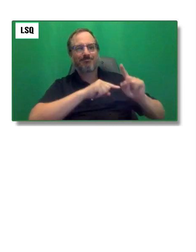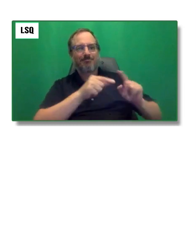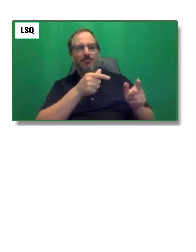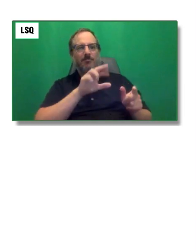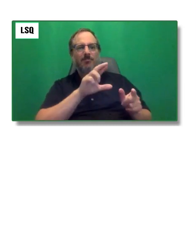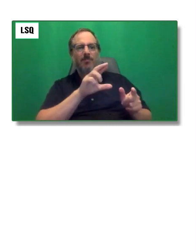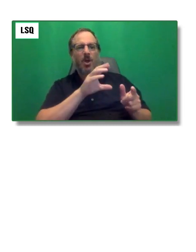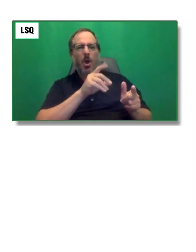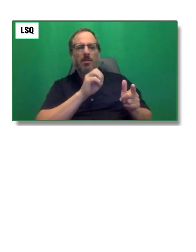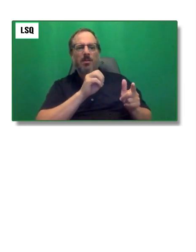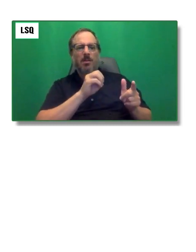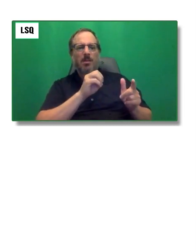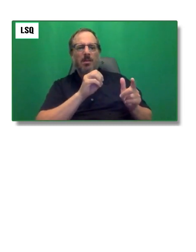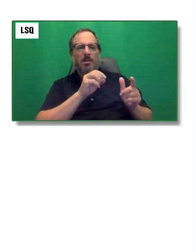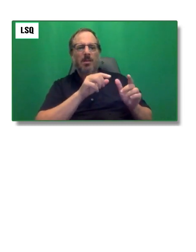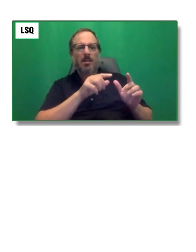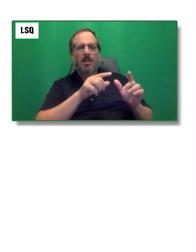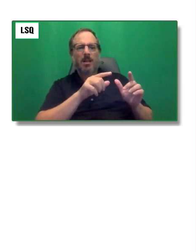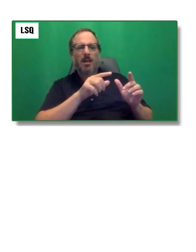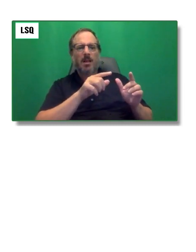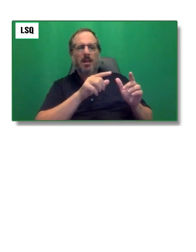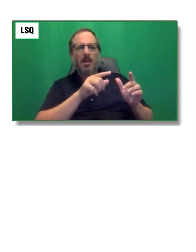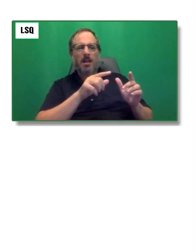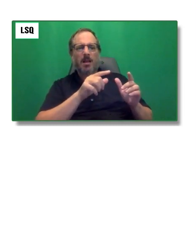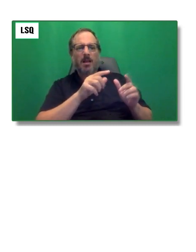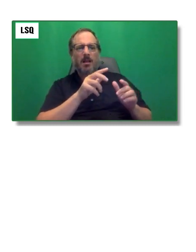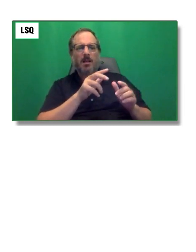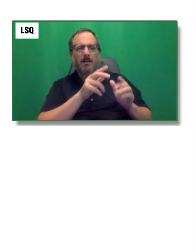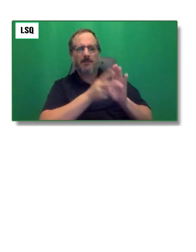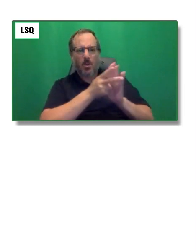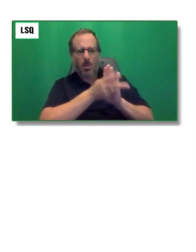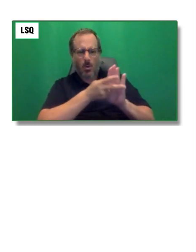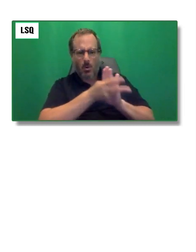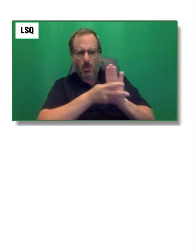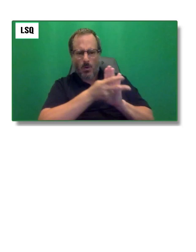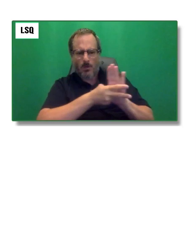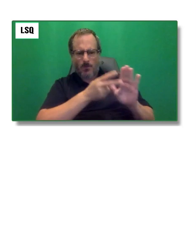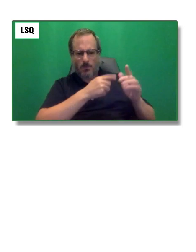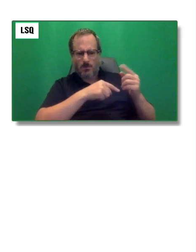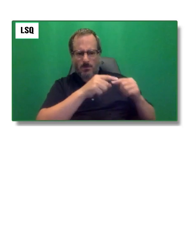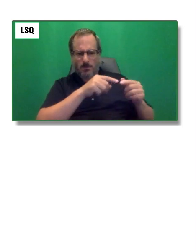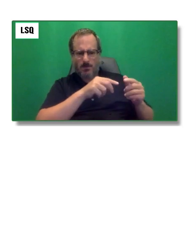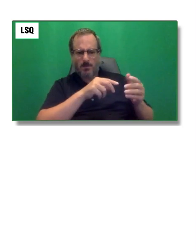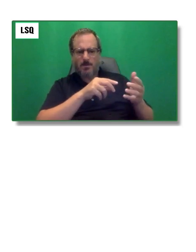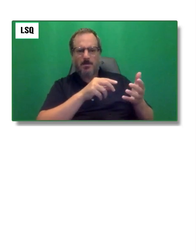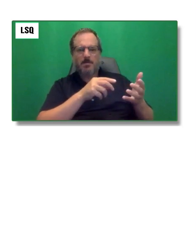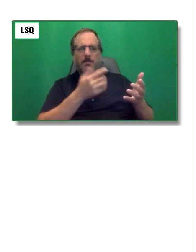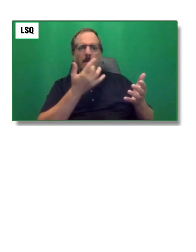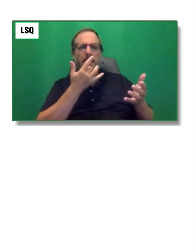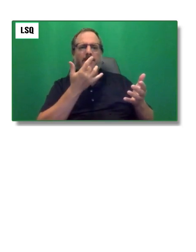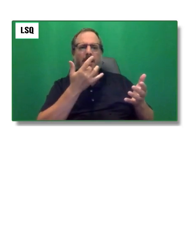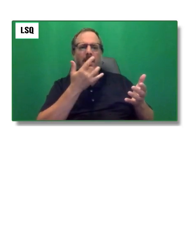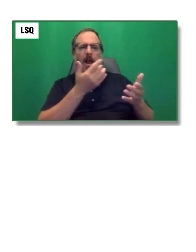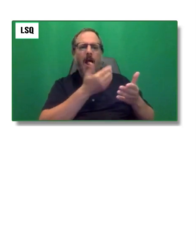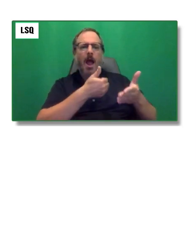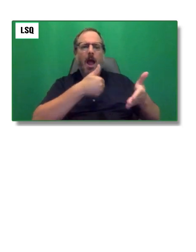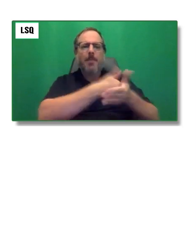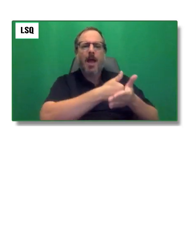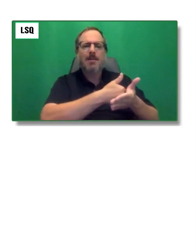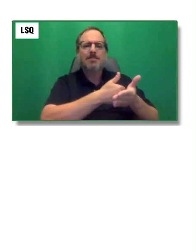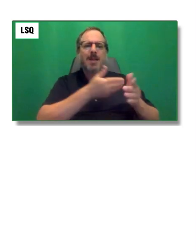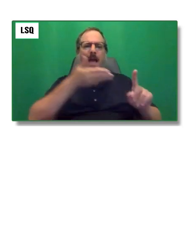QR qui sont liés aux vidéos ASL sont une bonne alternative par rapport d'être accompagné